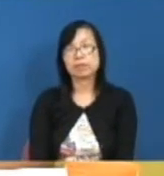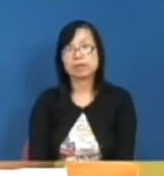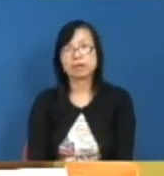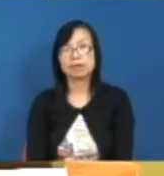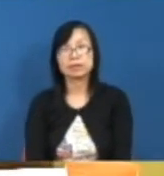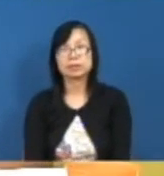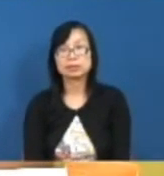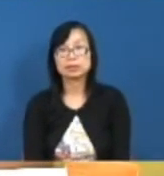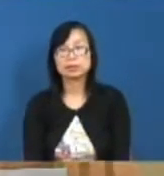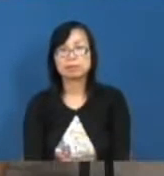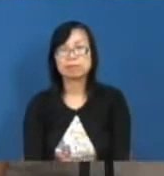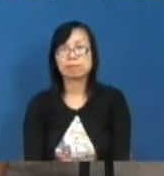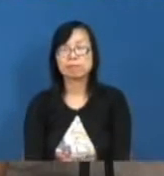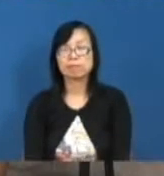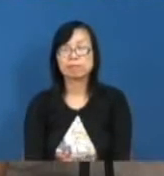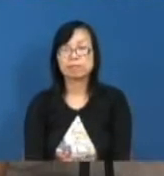佢要答噶嘛，